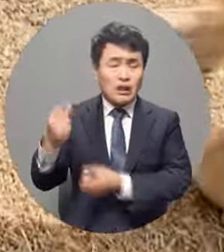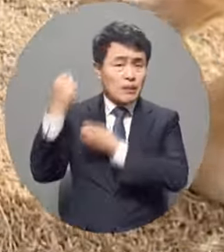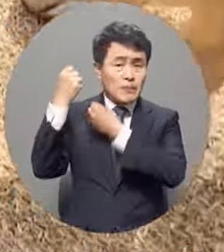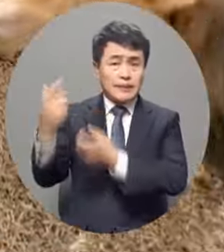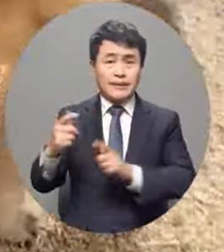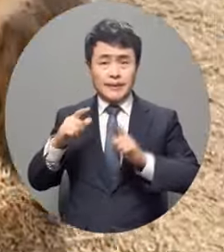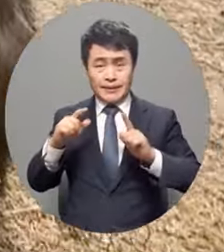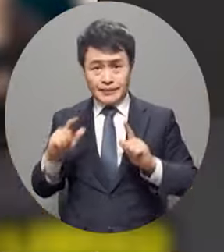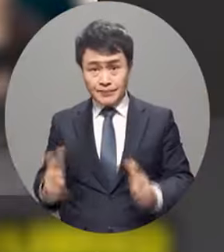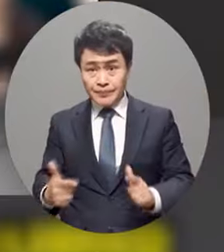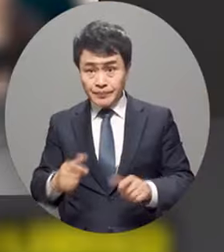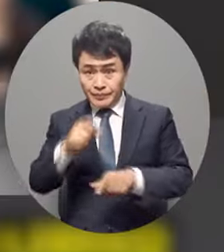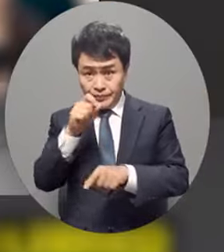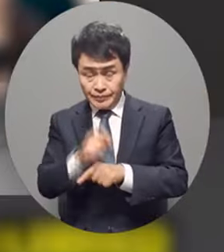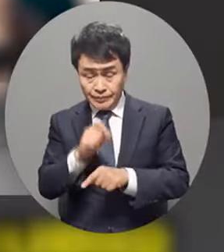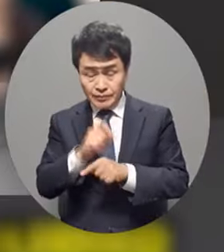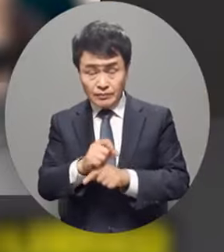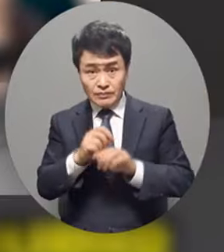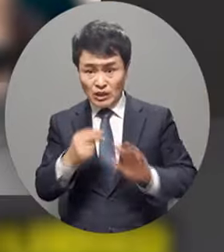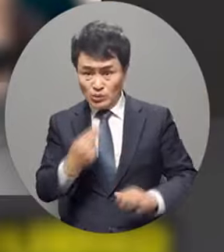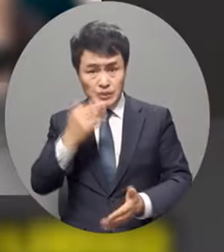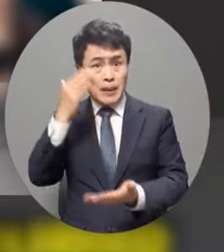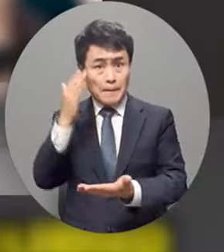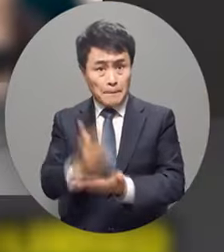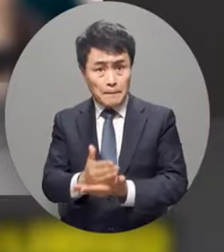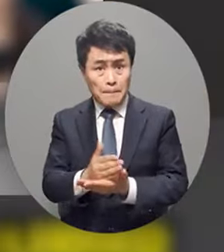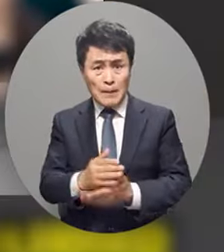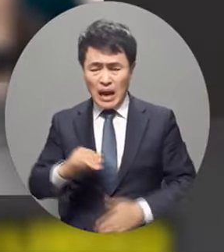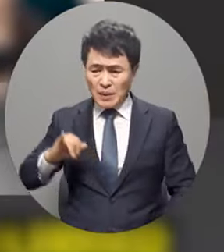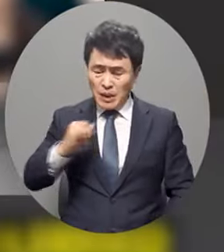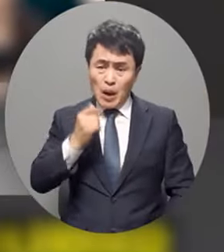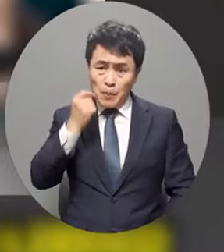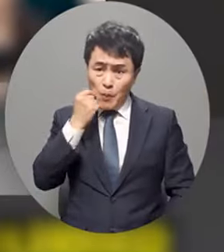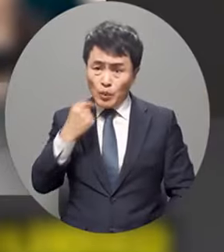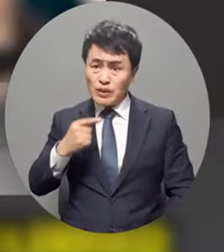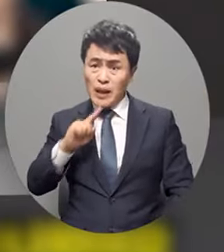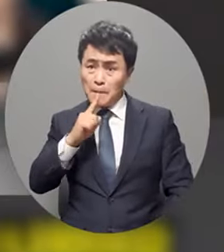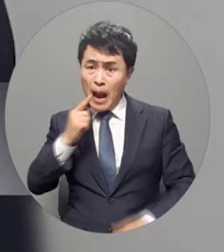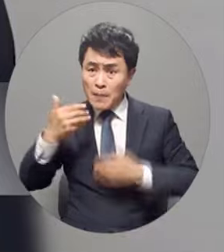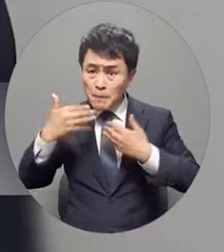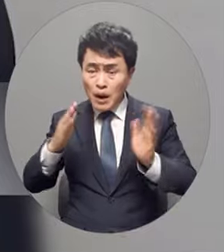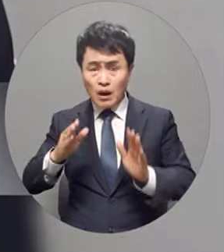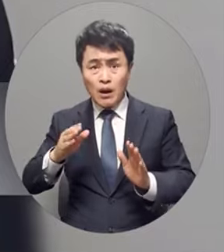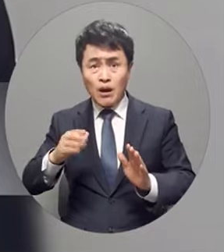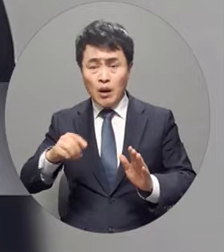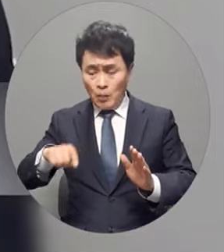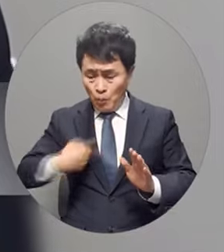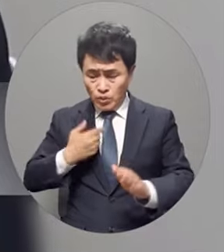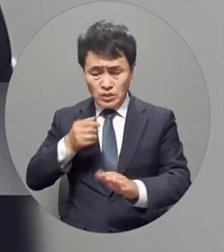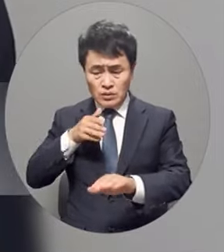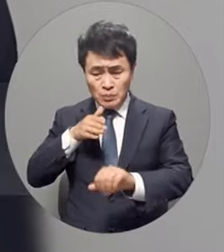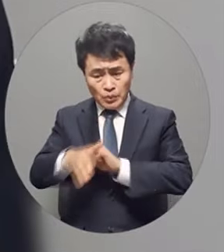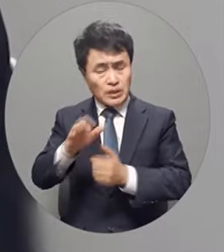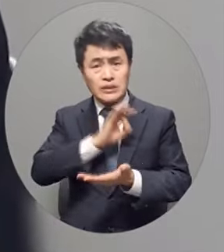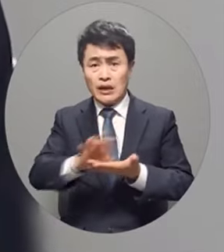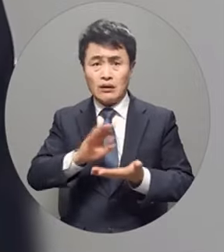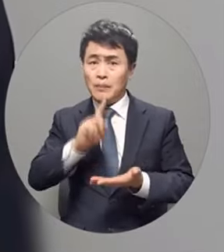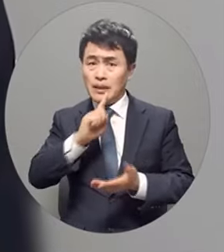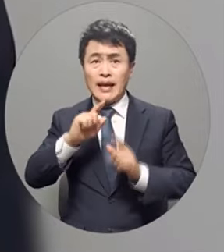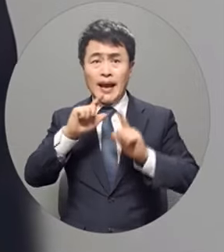아니었고 직원들에게 숨도 쉬지 마라 벌레보다 못하다는 복원은 평소 자신이 쓰는 말이 아니라고